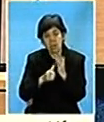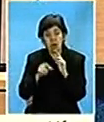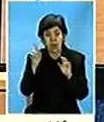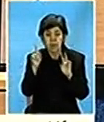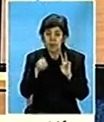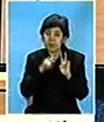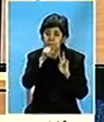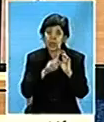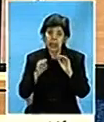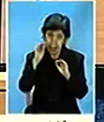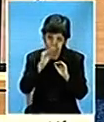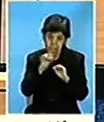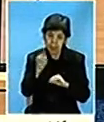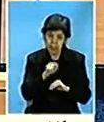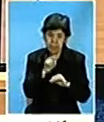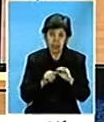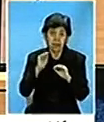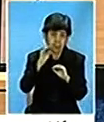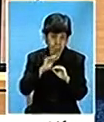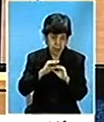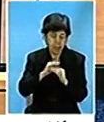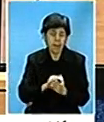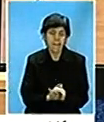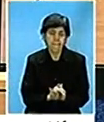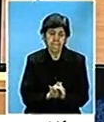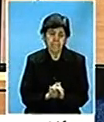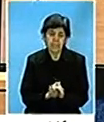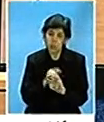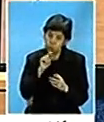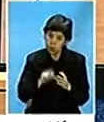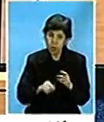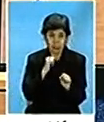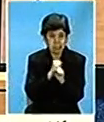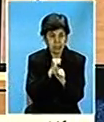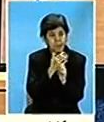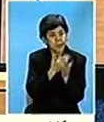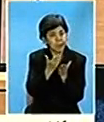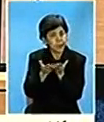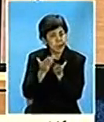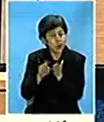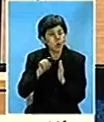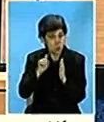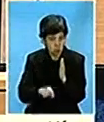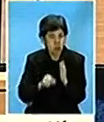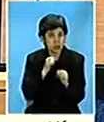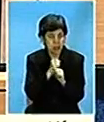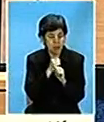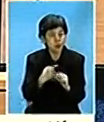เหมาะสมเป็นต้นในขณะเดียวกันก็จะต้องสร้างวินัยการใช้จ่ายด้วยอาทิ